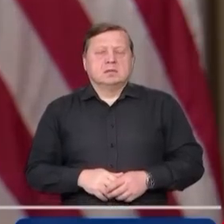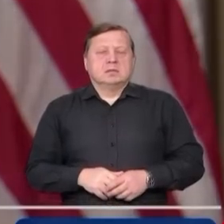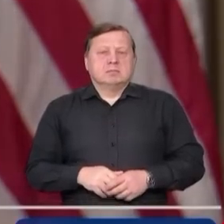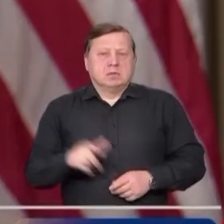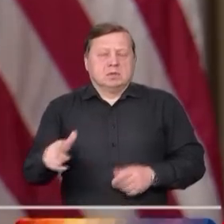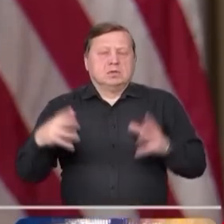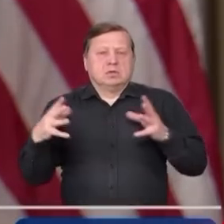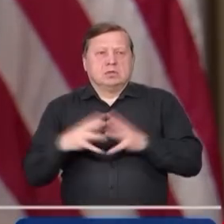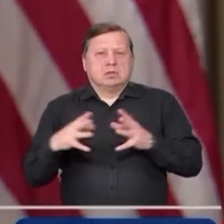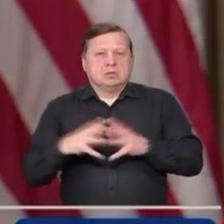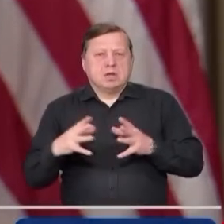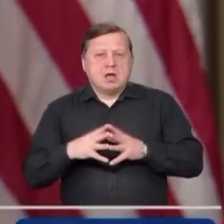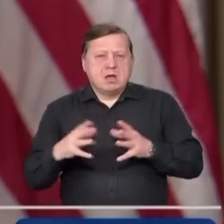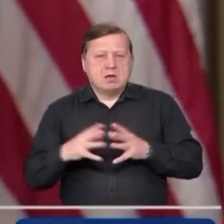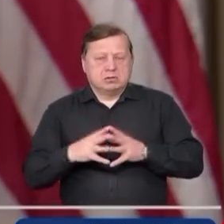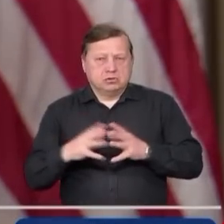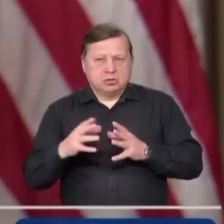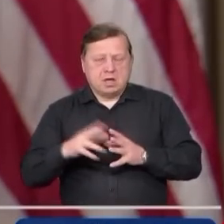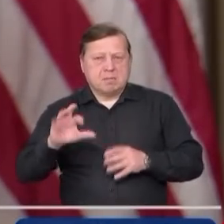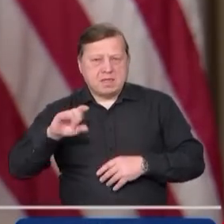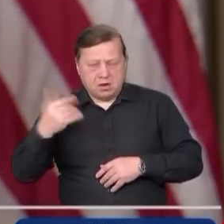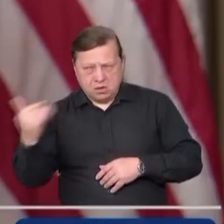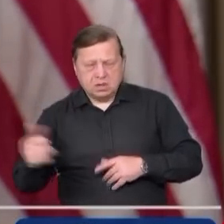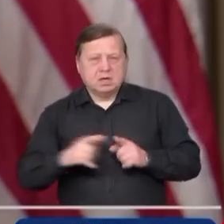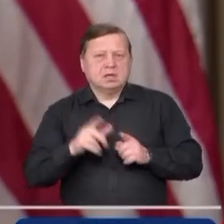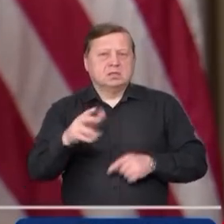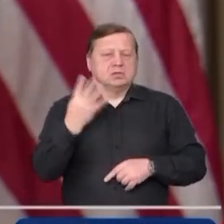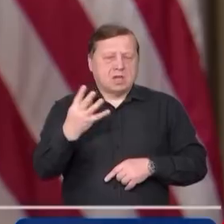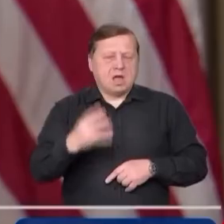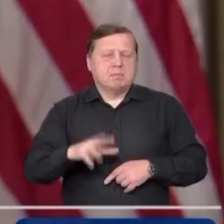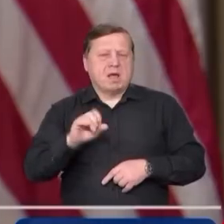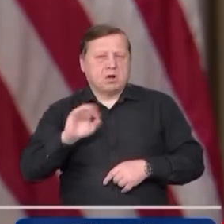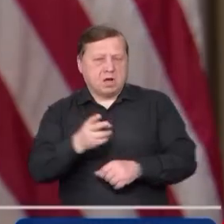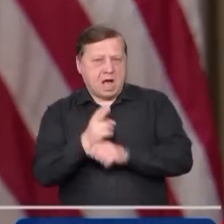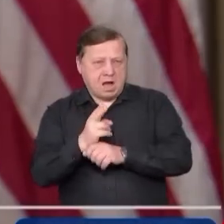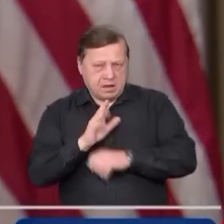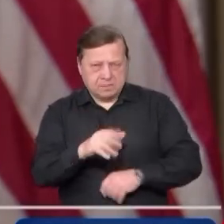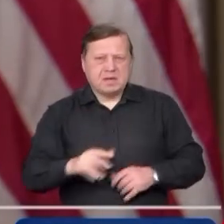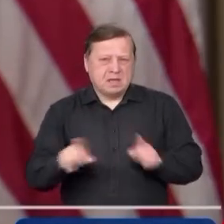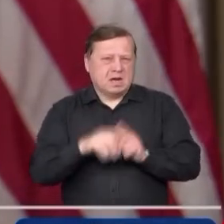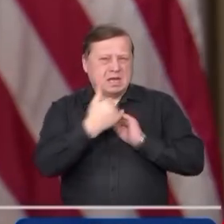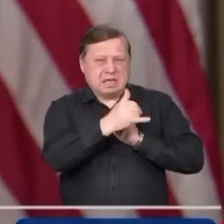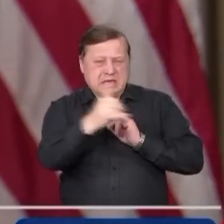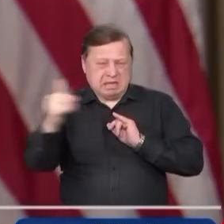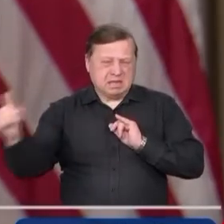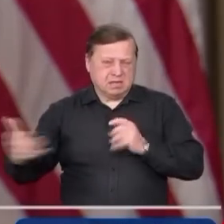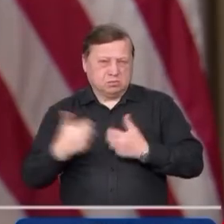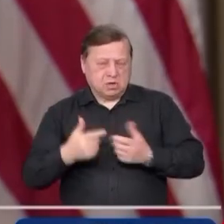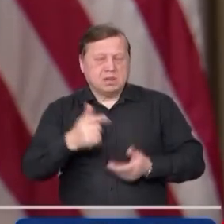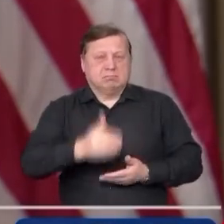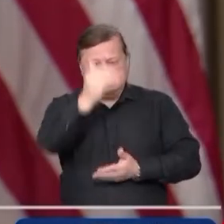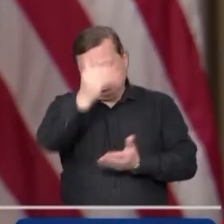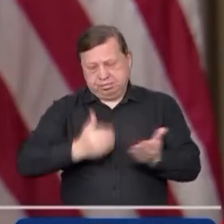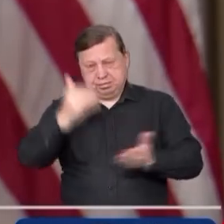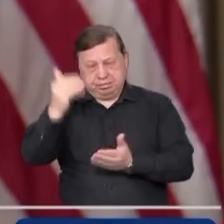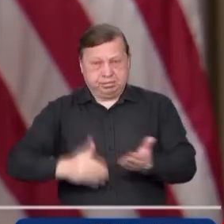zmechanizowanych, 10 zmotoryzowanych i 4 bataliony artyleryjskie plus wiele innego sprzętu. Ten pakiet